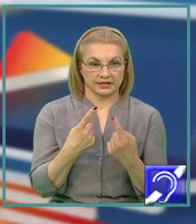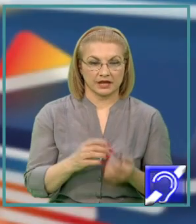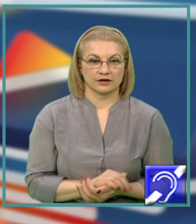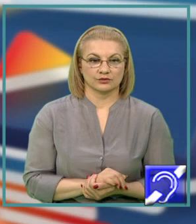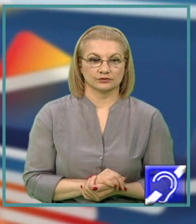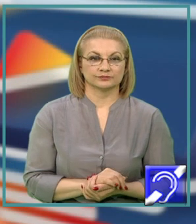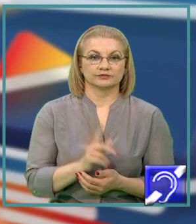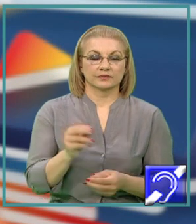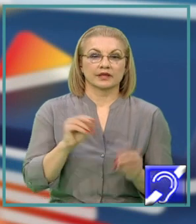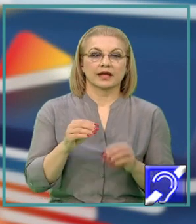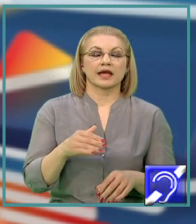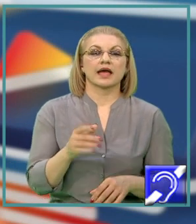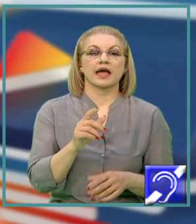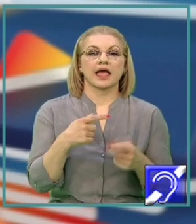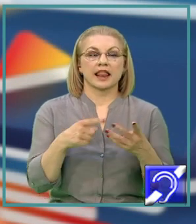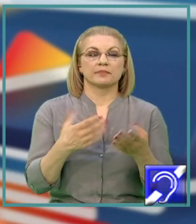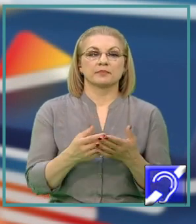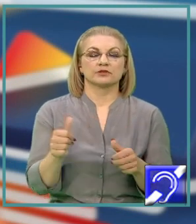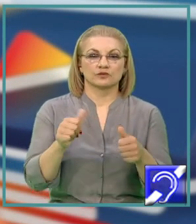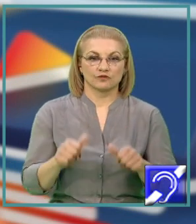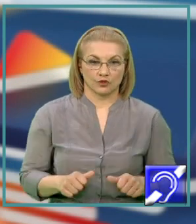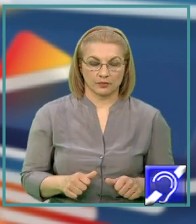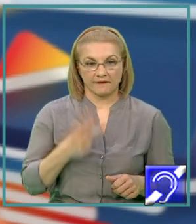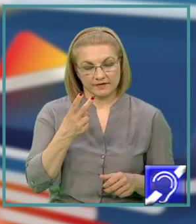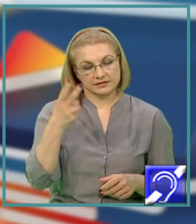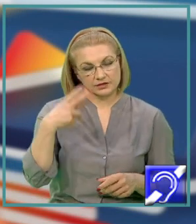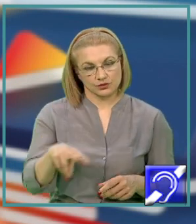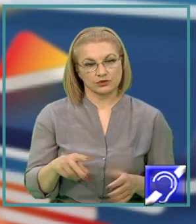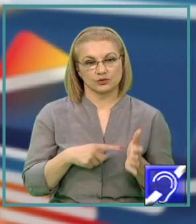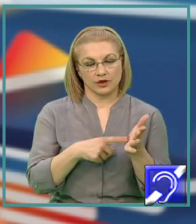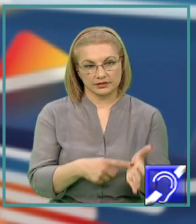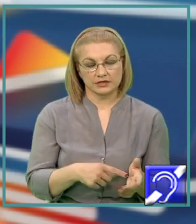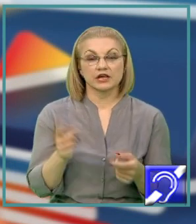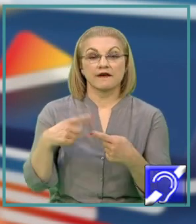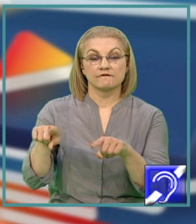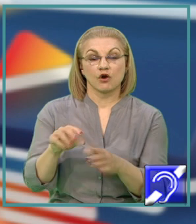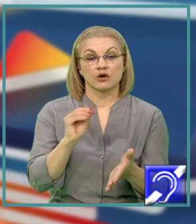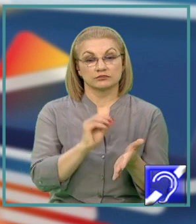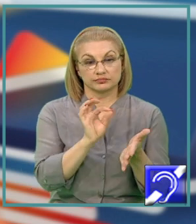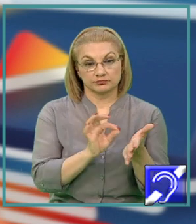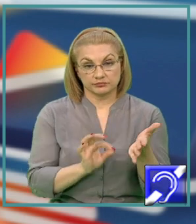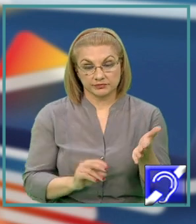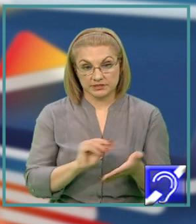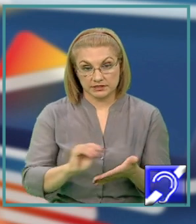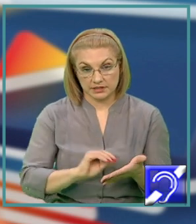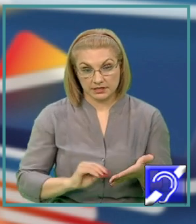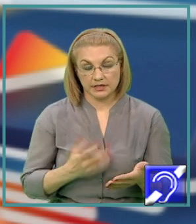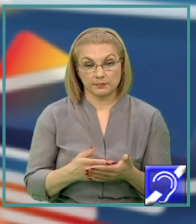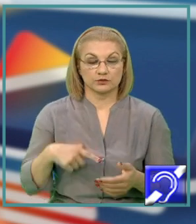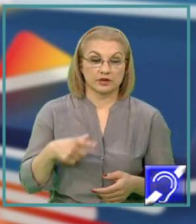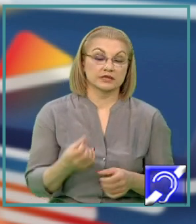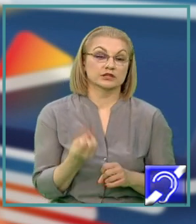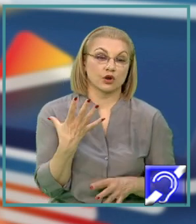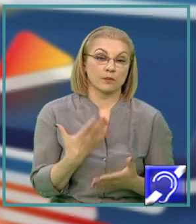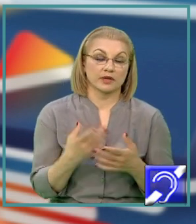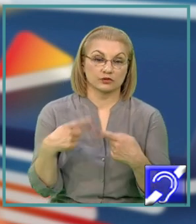formală specifice textului dramatic le vom prezenta și voi trebuie să le notați pentru că reprezintă elemente de